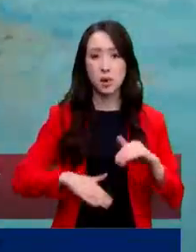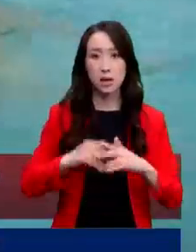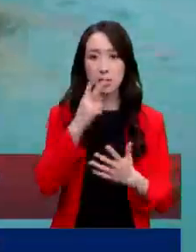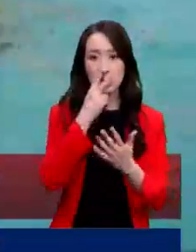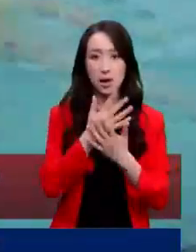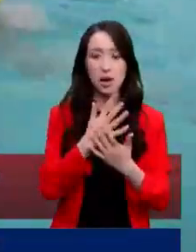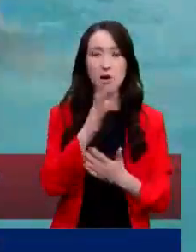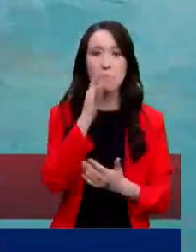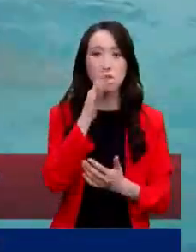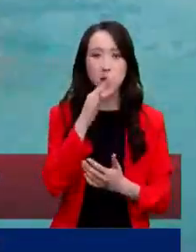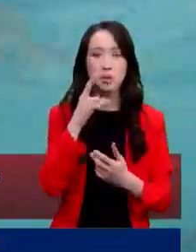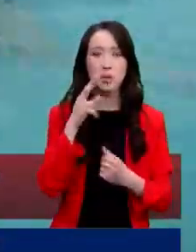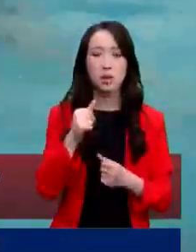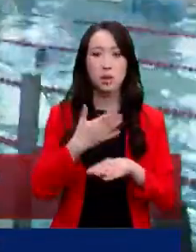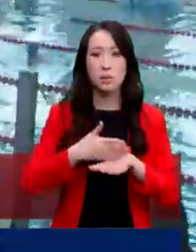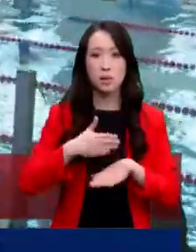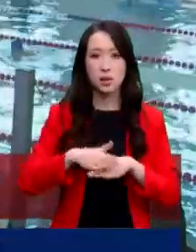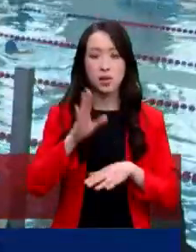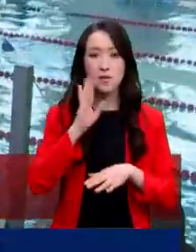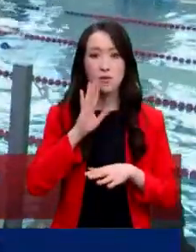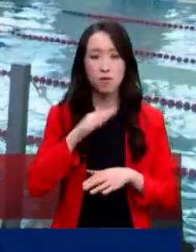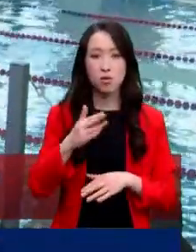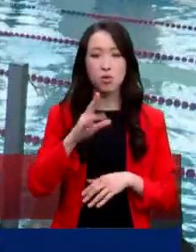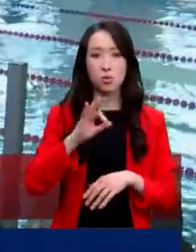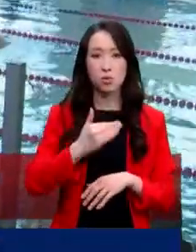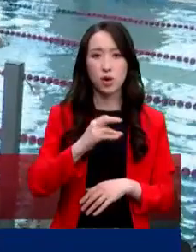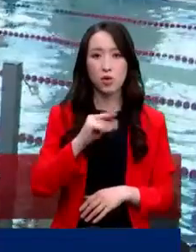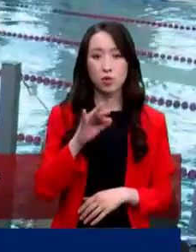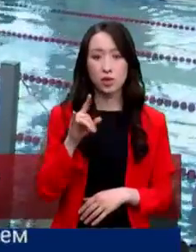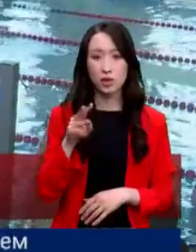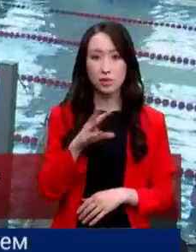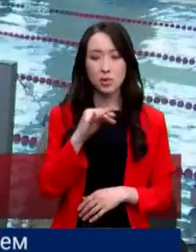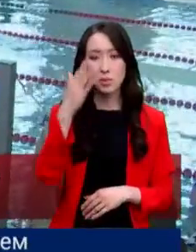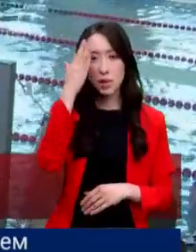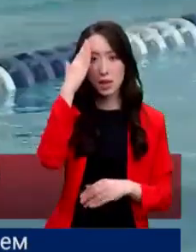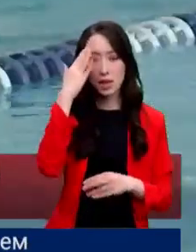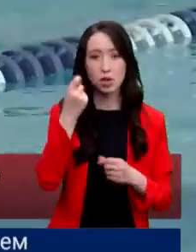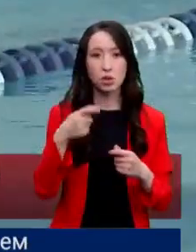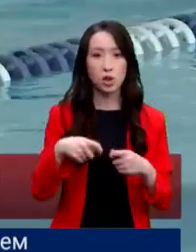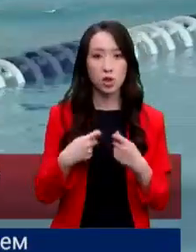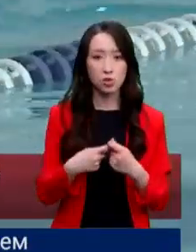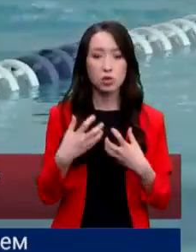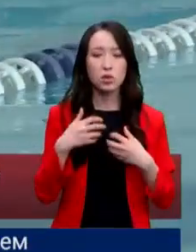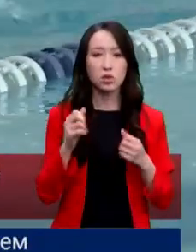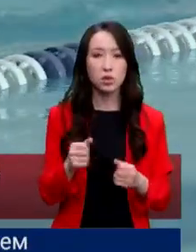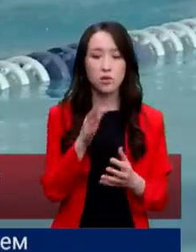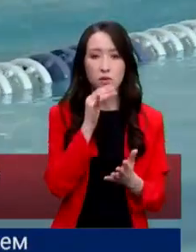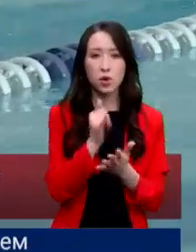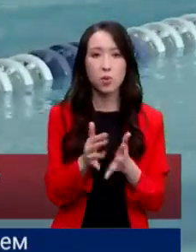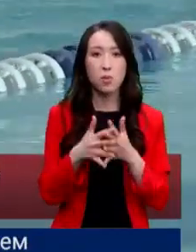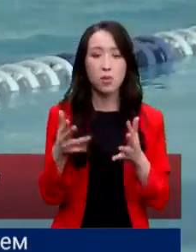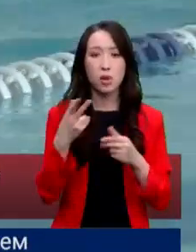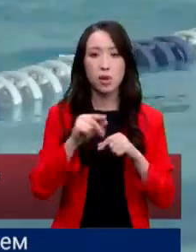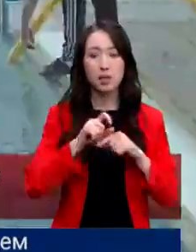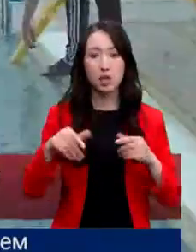показывает, времени на адаптацию к водной среде ребятам с диагнозом аутизм и ментальными нарушениями нужно гораздо больше. Поэтому для старта